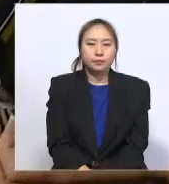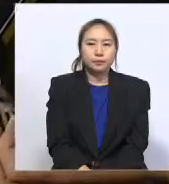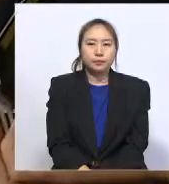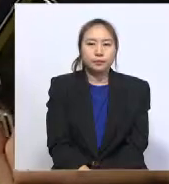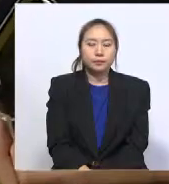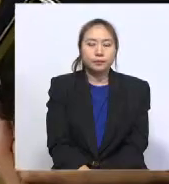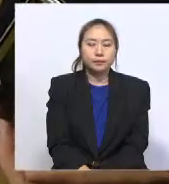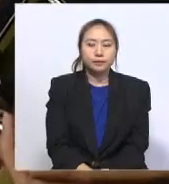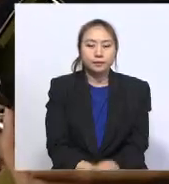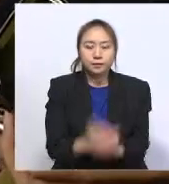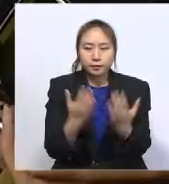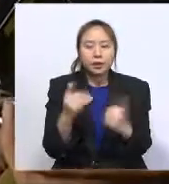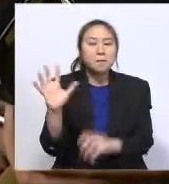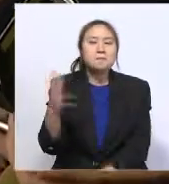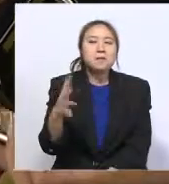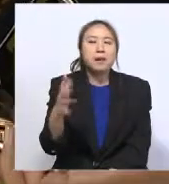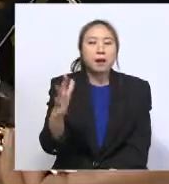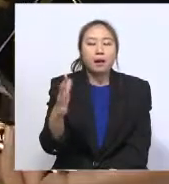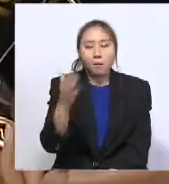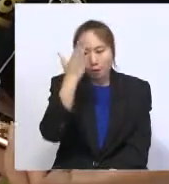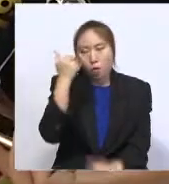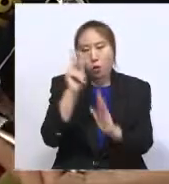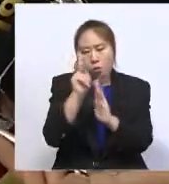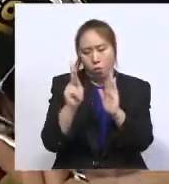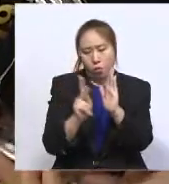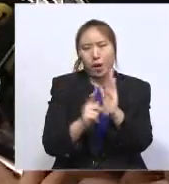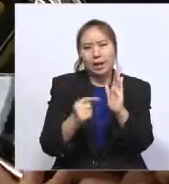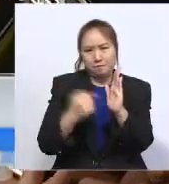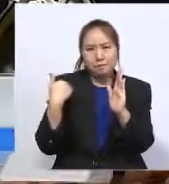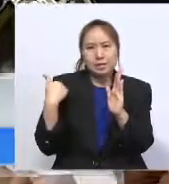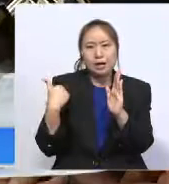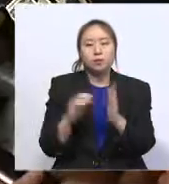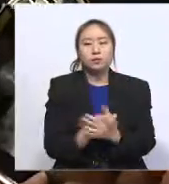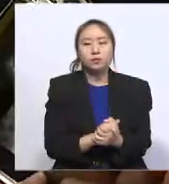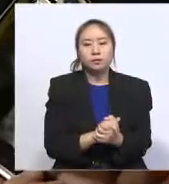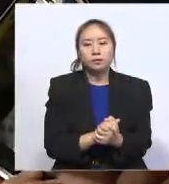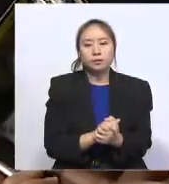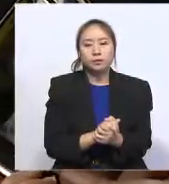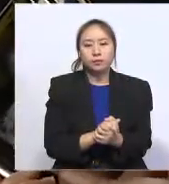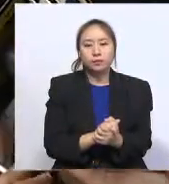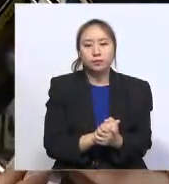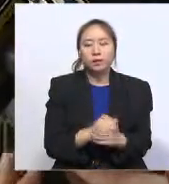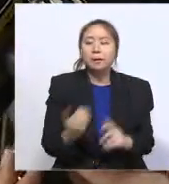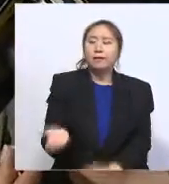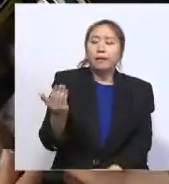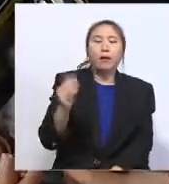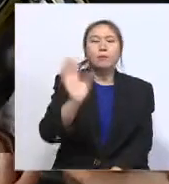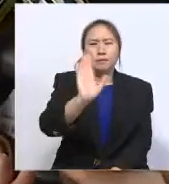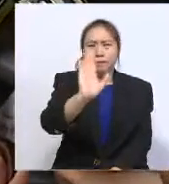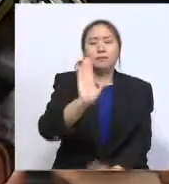ก็ไม่มา แล้ว ก็ไม่มาก็เรามีกฎหมายอยู่แล้ว ก็คือมันก็ต้องปะทะเ นี่ยไม่ต้องปะทะเราไม่ต้อง